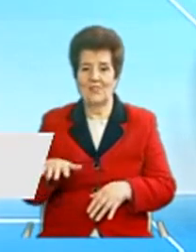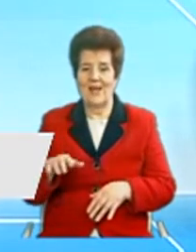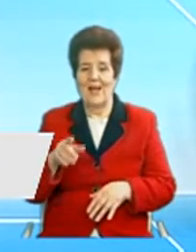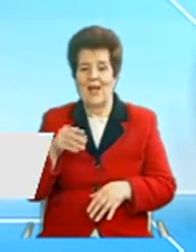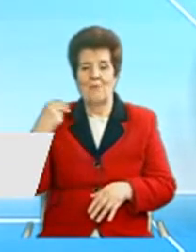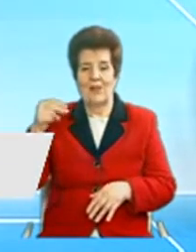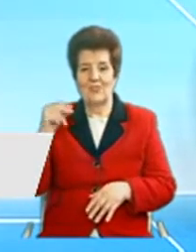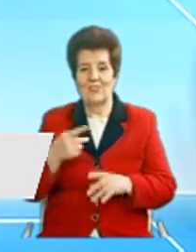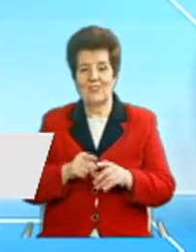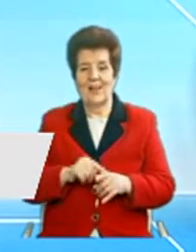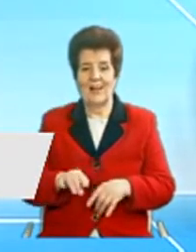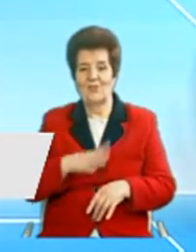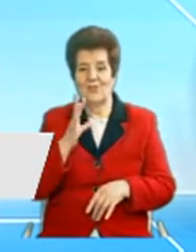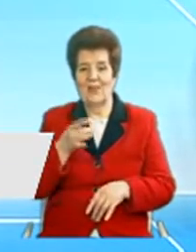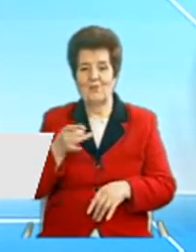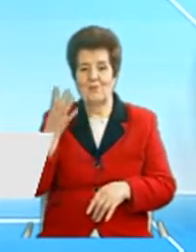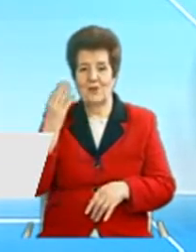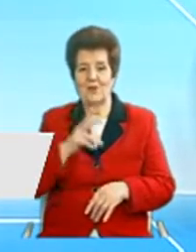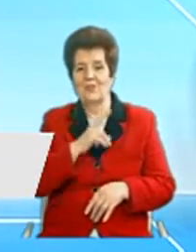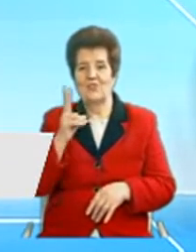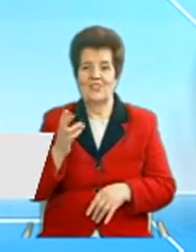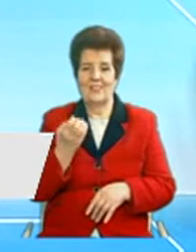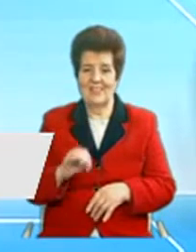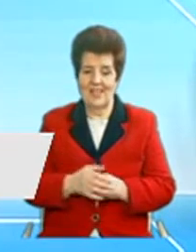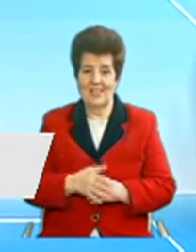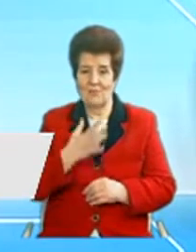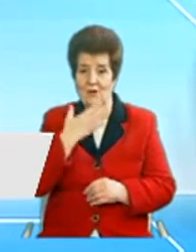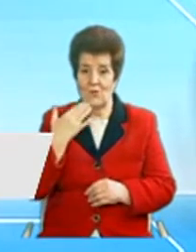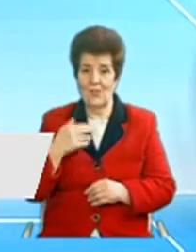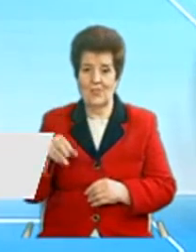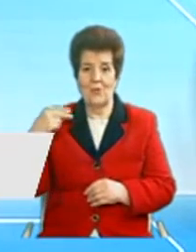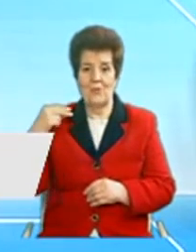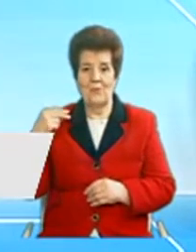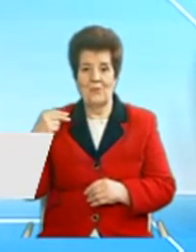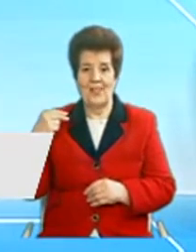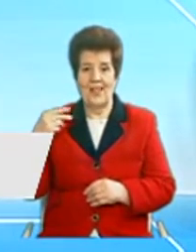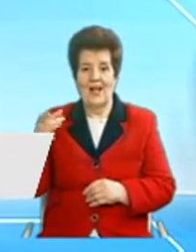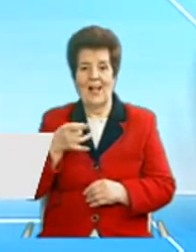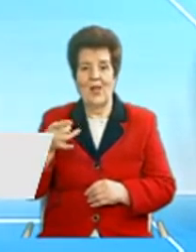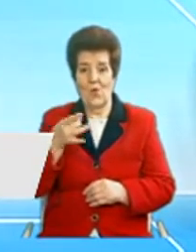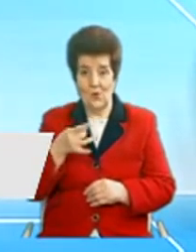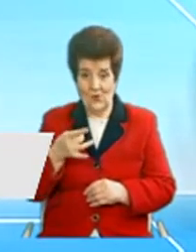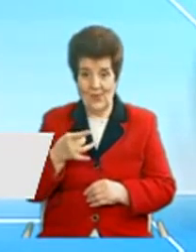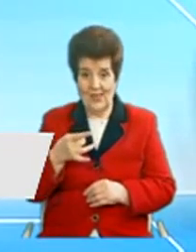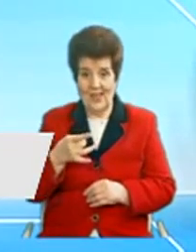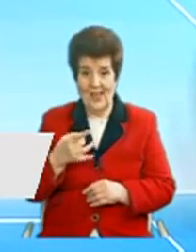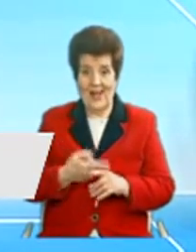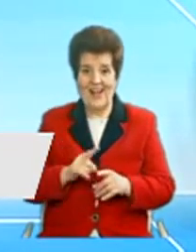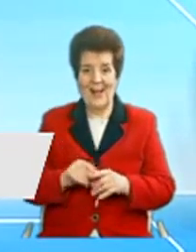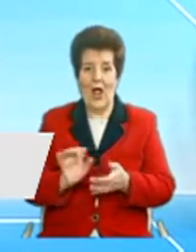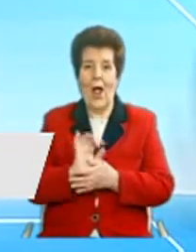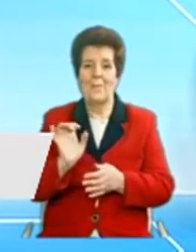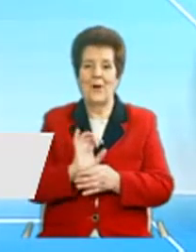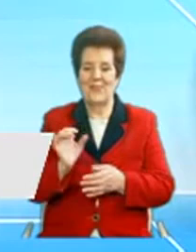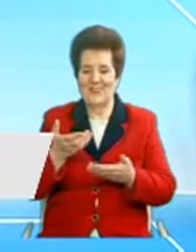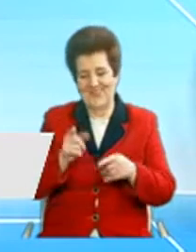avut Republica Moldova și cine sunt ei. De cei mai mulți președinți sau raionul care a produs cei